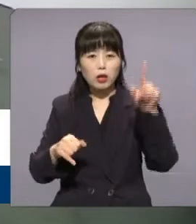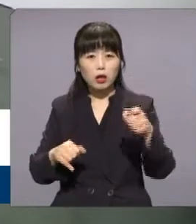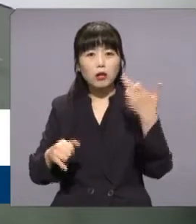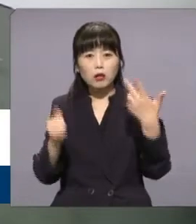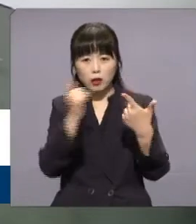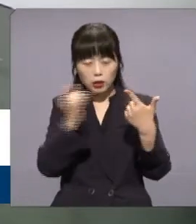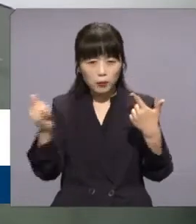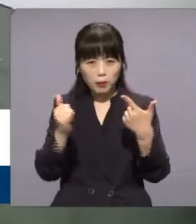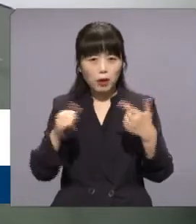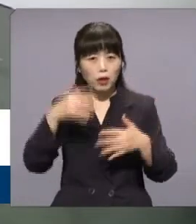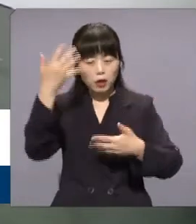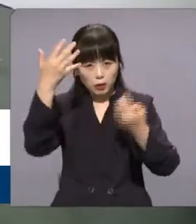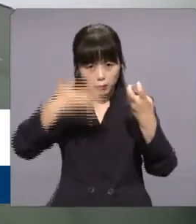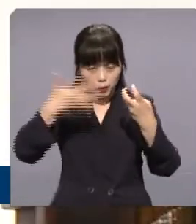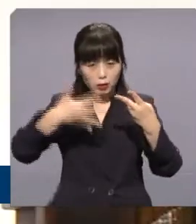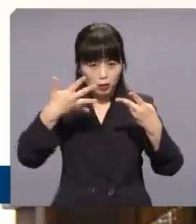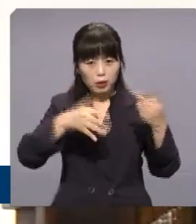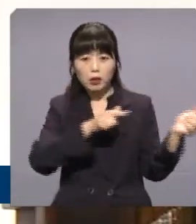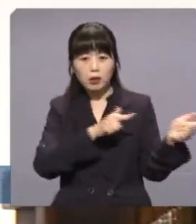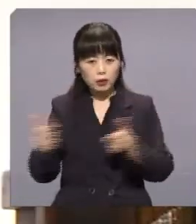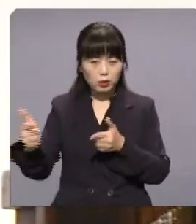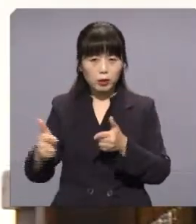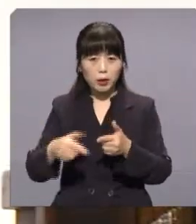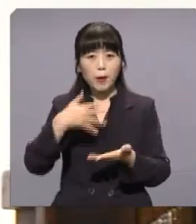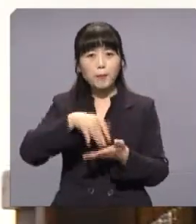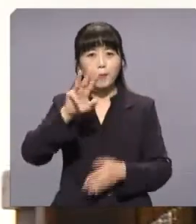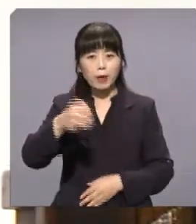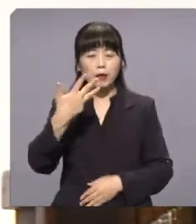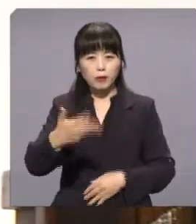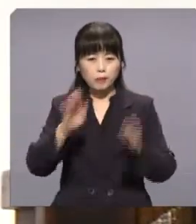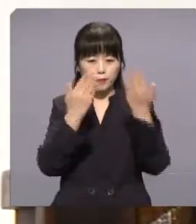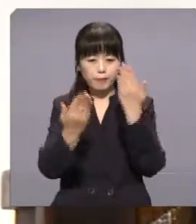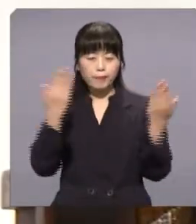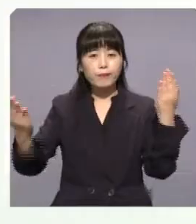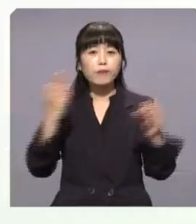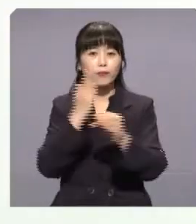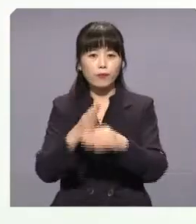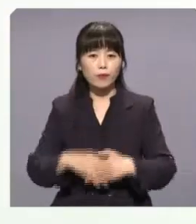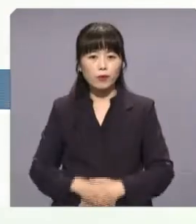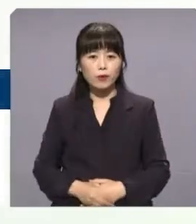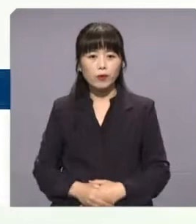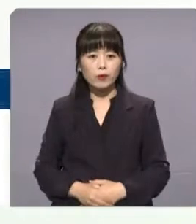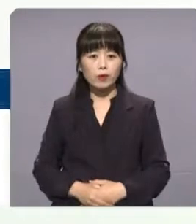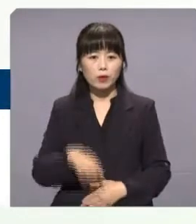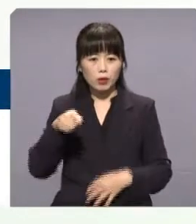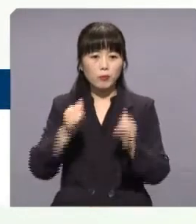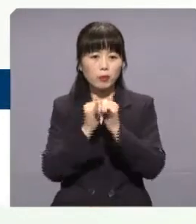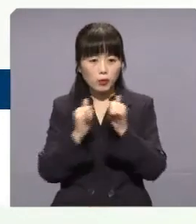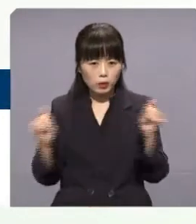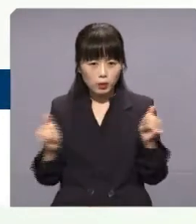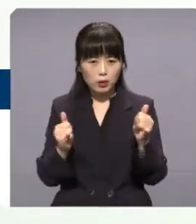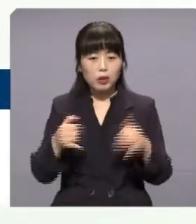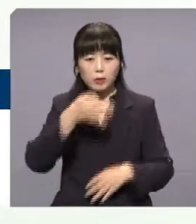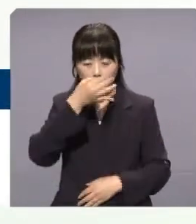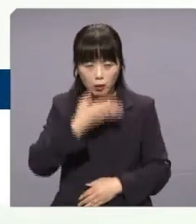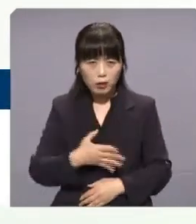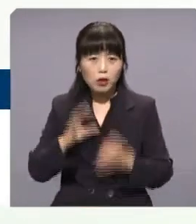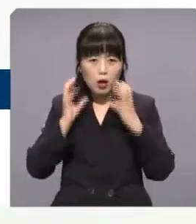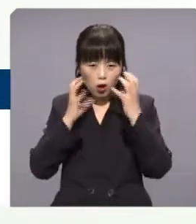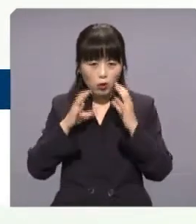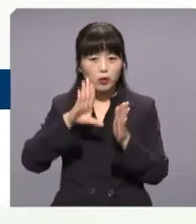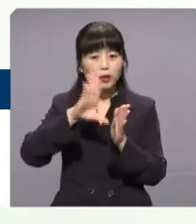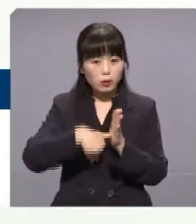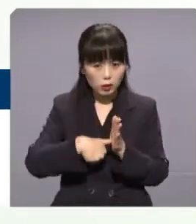영상과 조각, 미디어 설치 등 45점의 작품이 전시 중입니다. 이분들의 좀 힘들었던